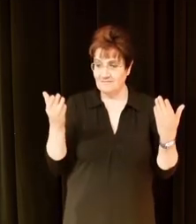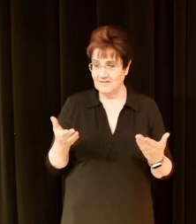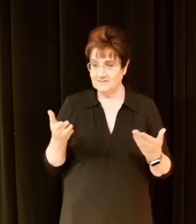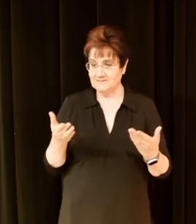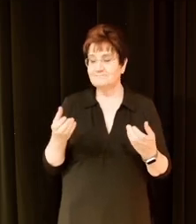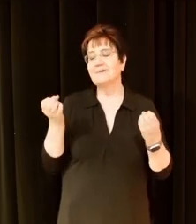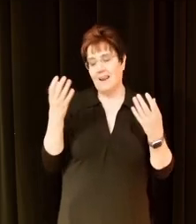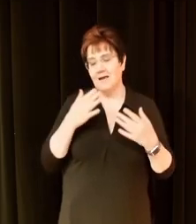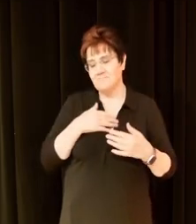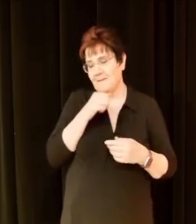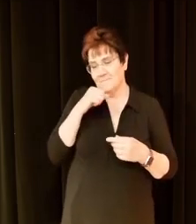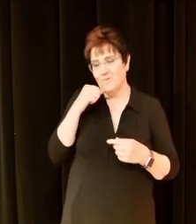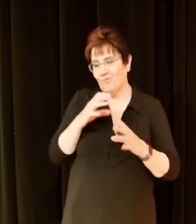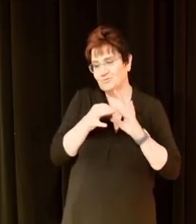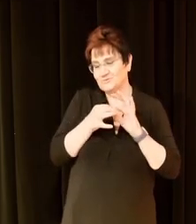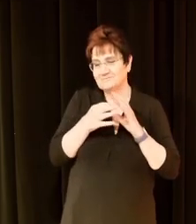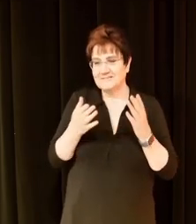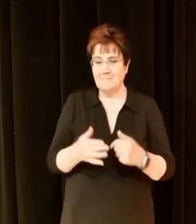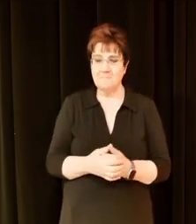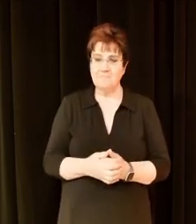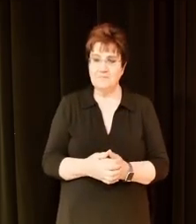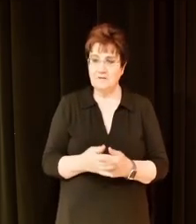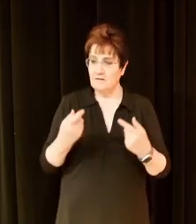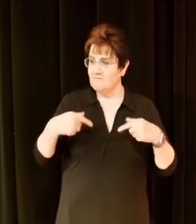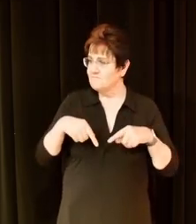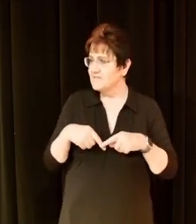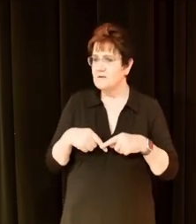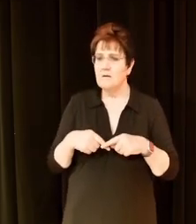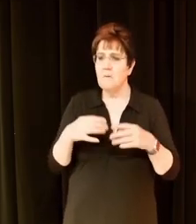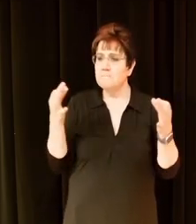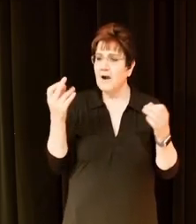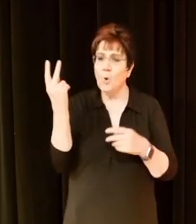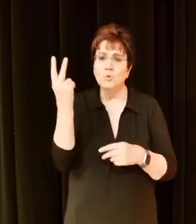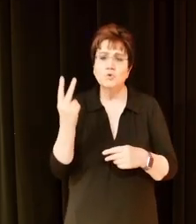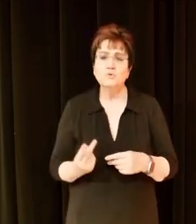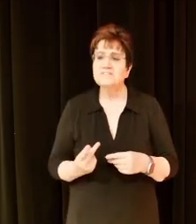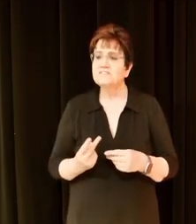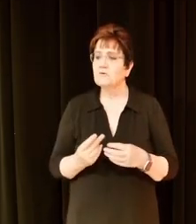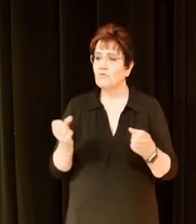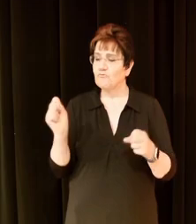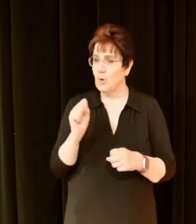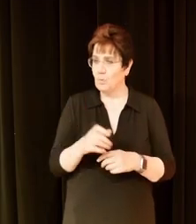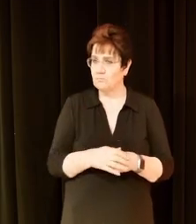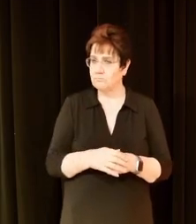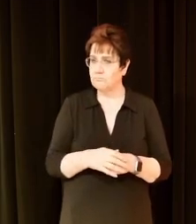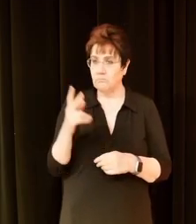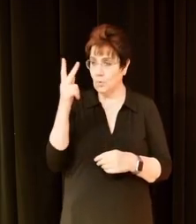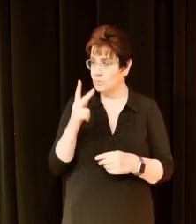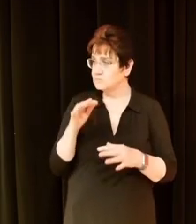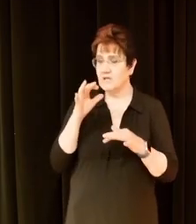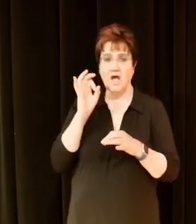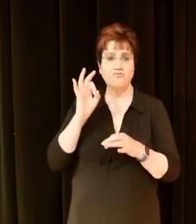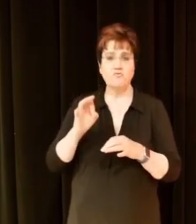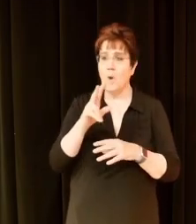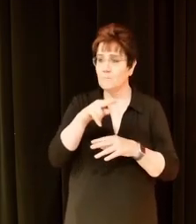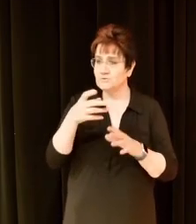Profession herauskommend, warum brauchen wir eigentlich Kunst? Ist es nur was für die Museen? Ist es